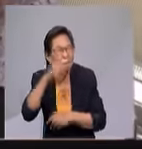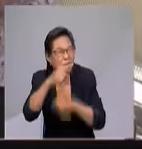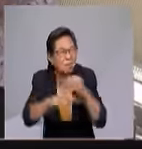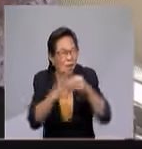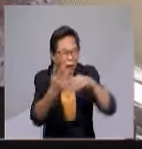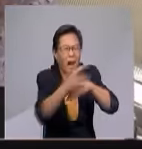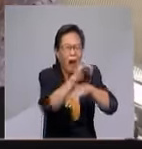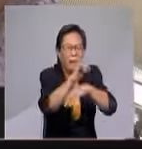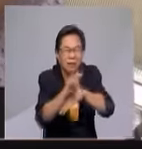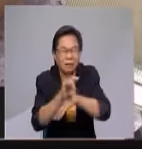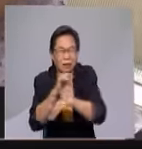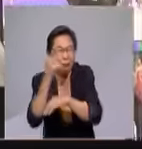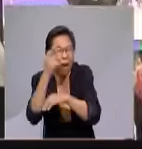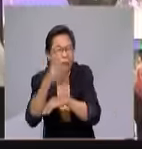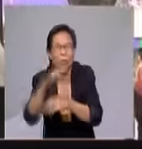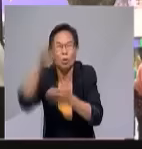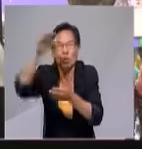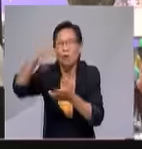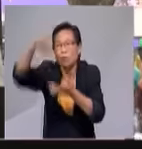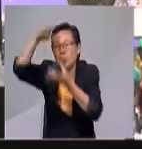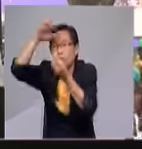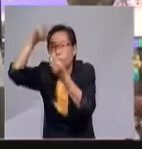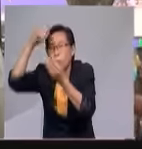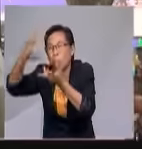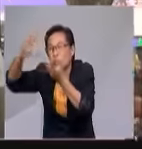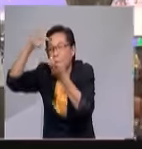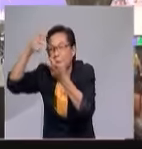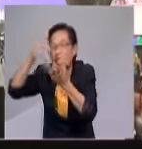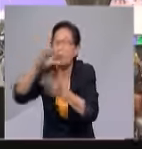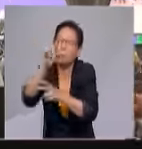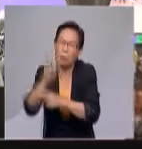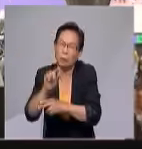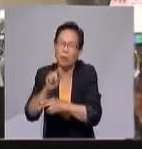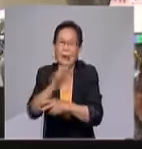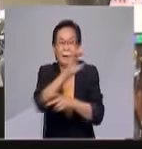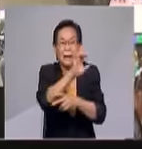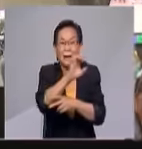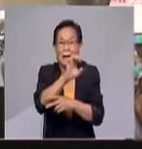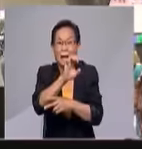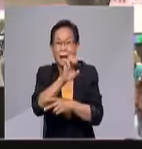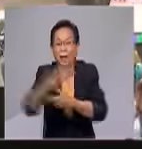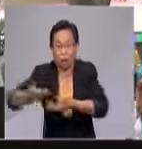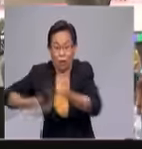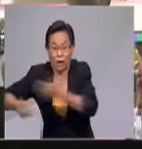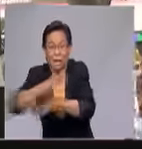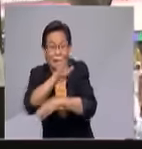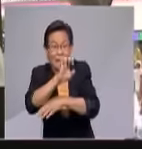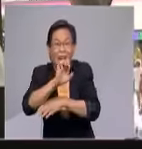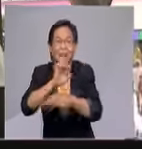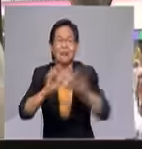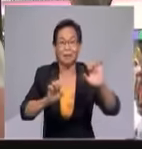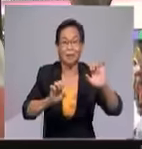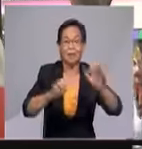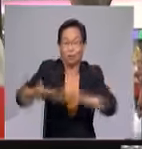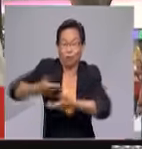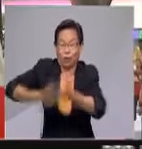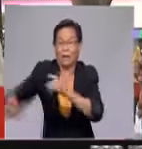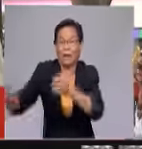kan. So diorang kurang dapat maklumat. Kerajaan memperluaskan lagi apa e-platform ni kan. E-trading ni apa semua ni yang berkaitan dengan apa